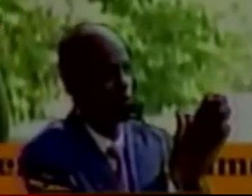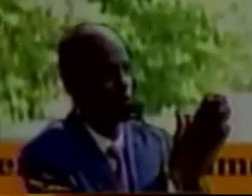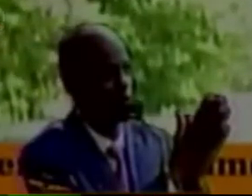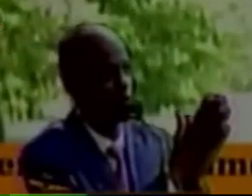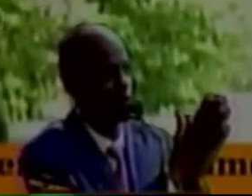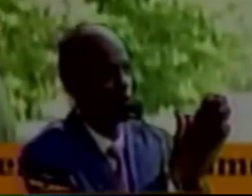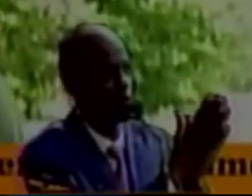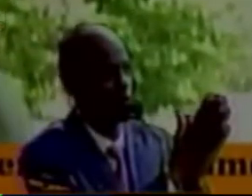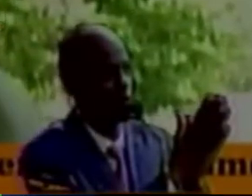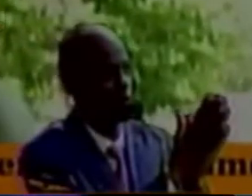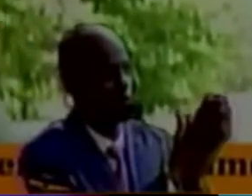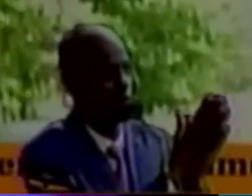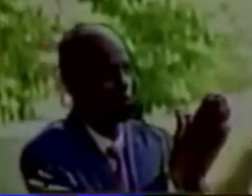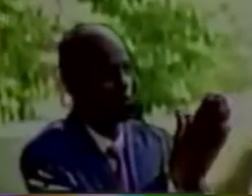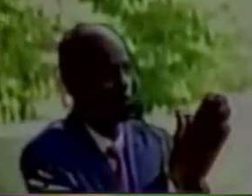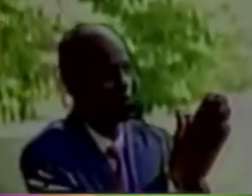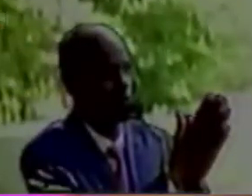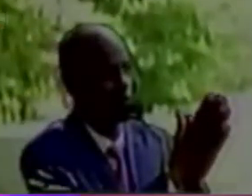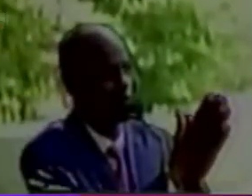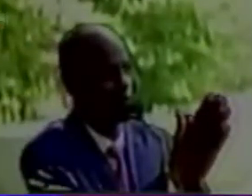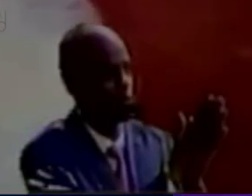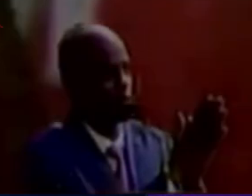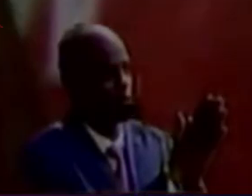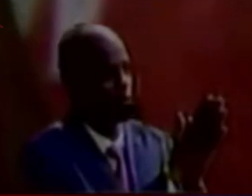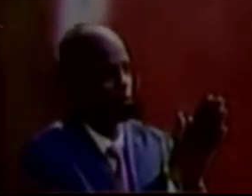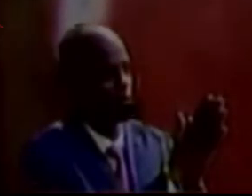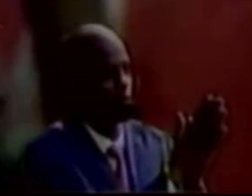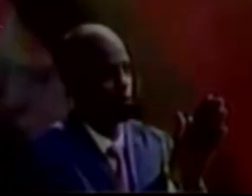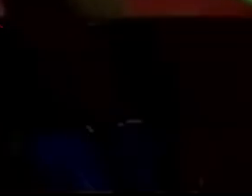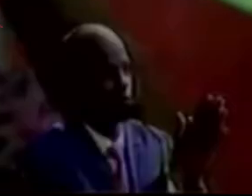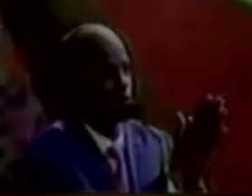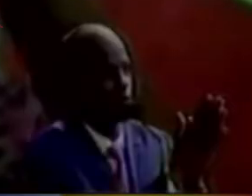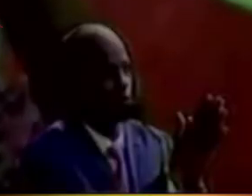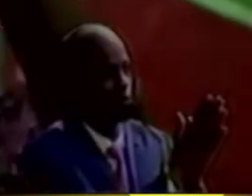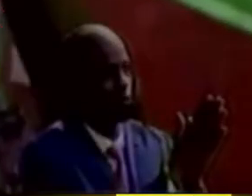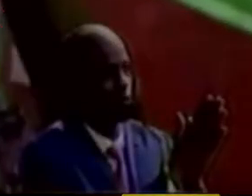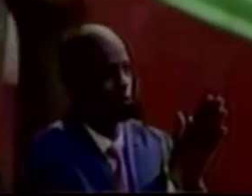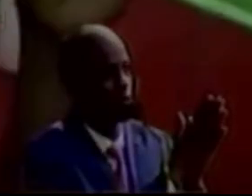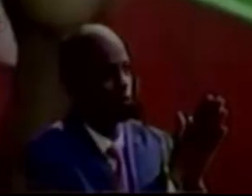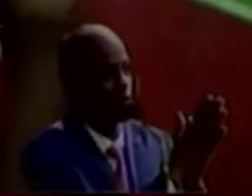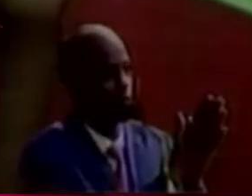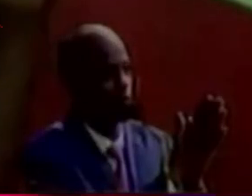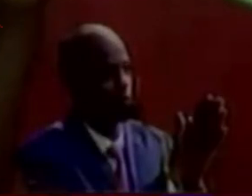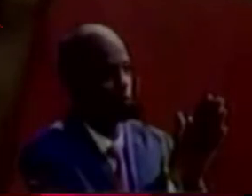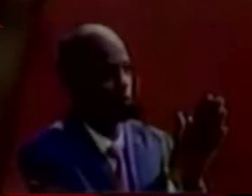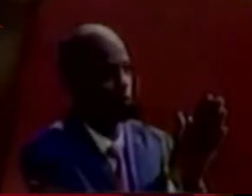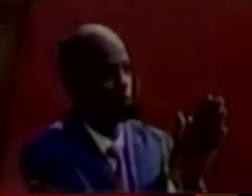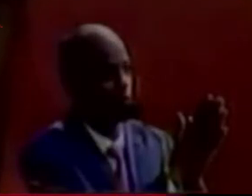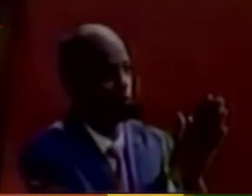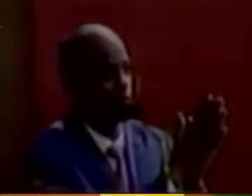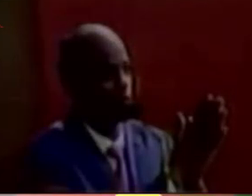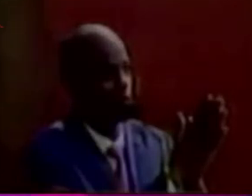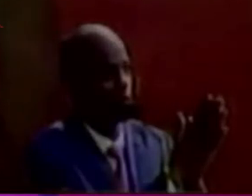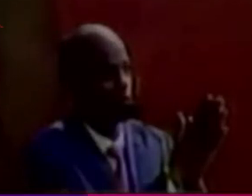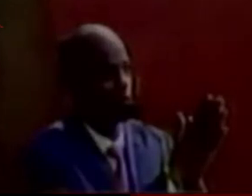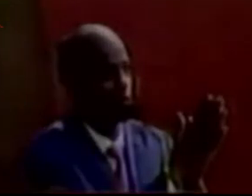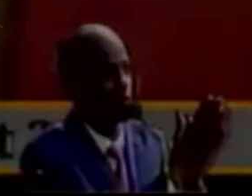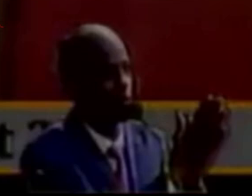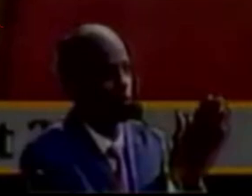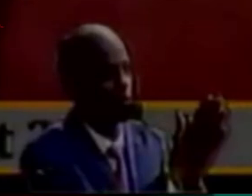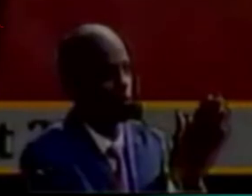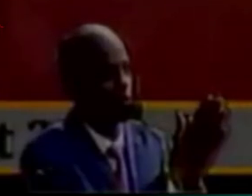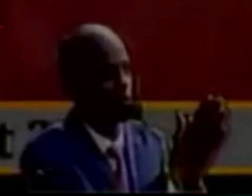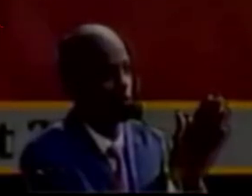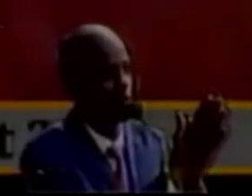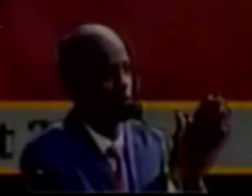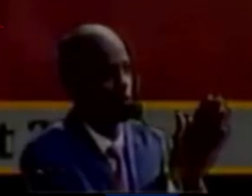de possibilités pour accueillir les gens. Mon diri, mon naï collé, me faire légumes, faire sauce quoi.